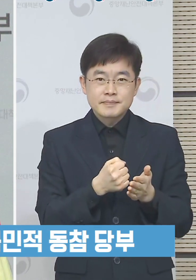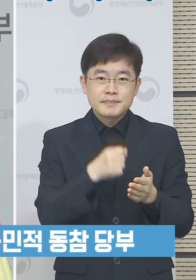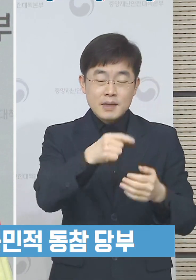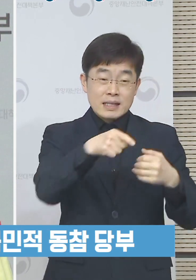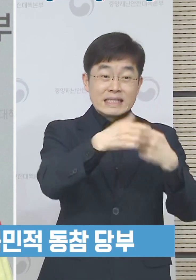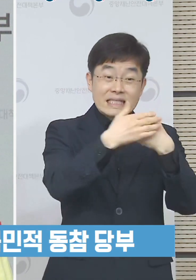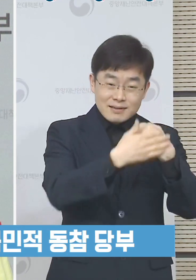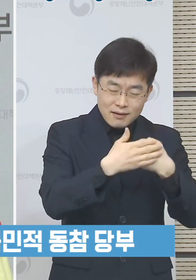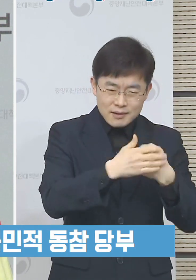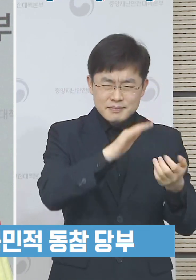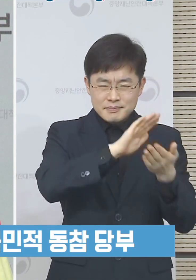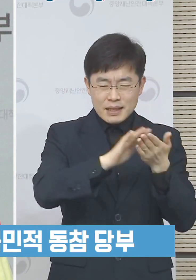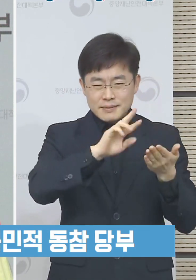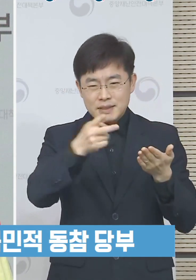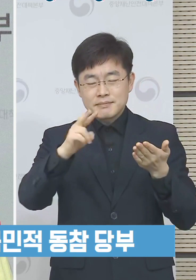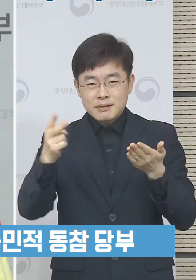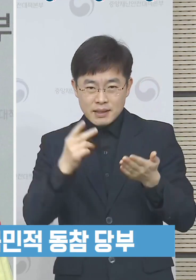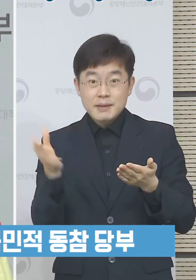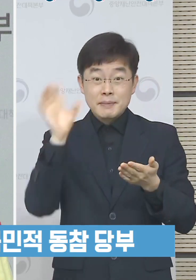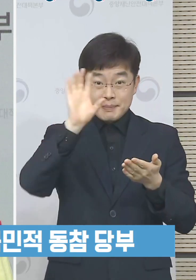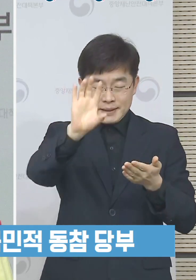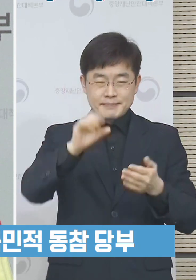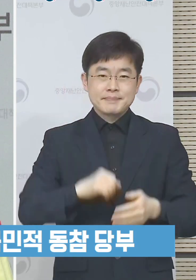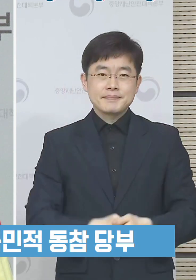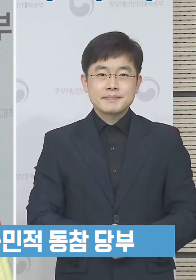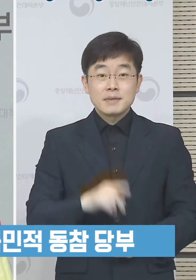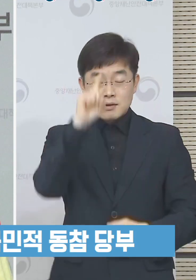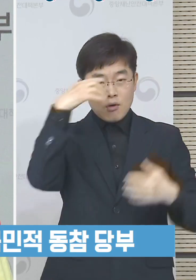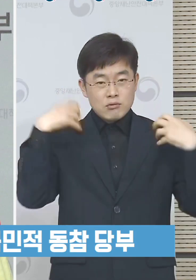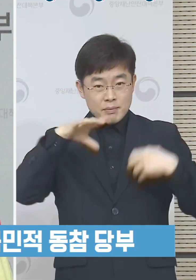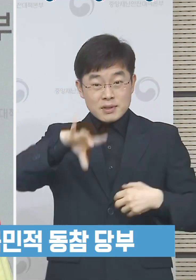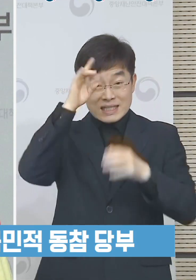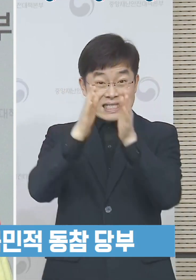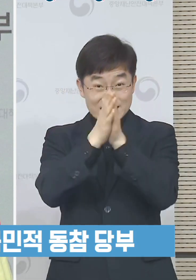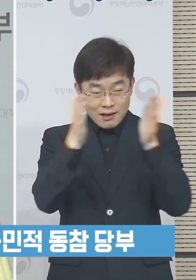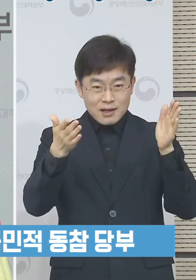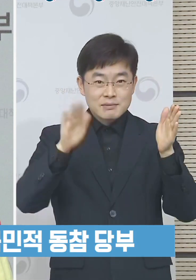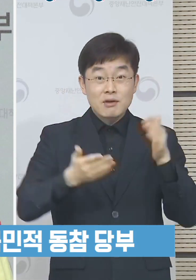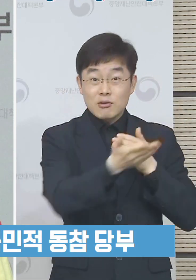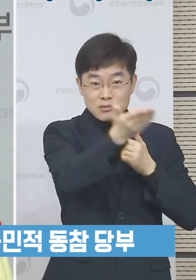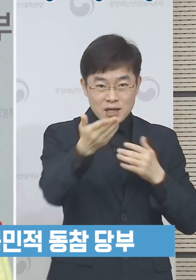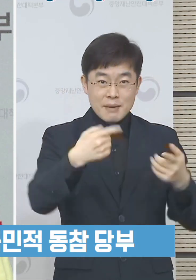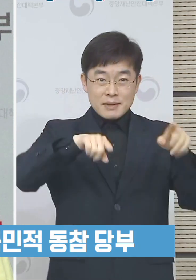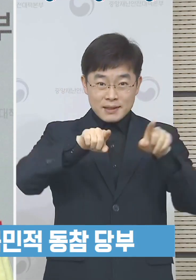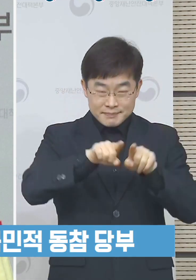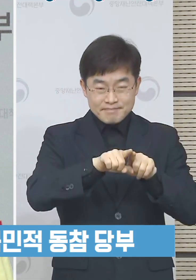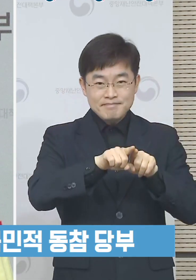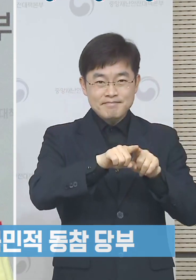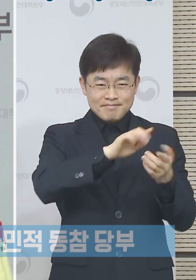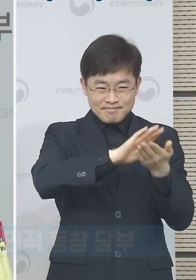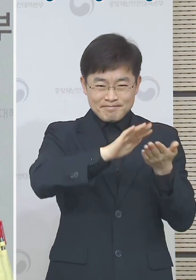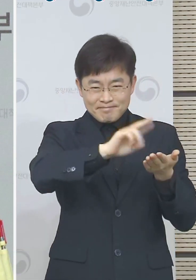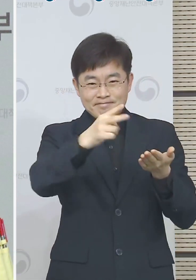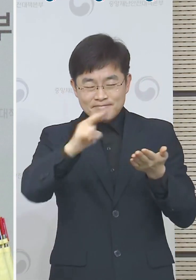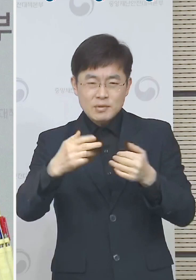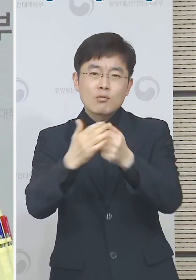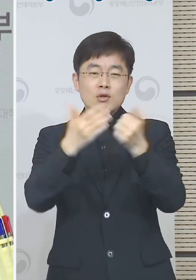제안하지만 국민 여러분들이 함께 뜻을 보태주시고 노력해 주시리라고